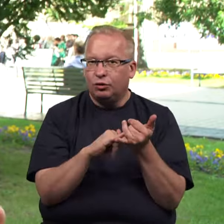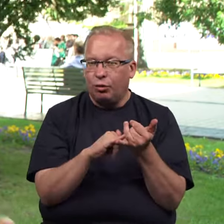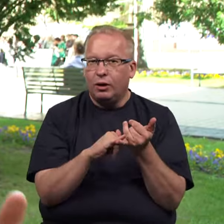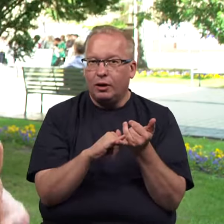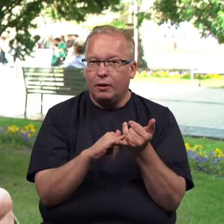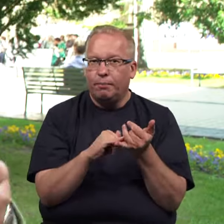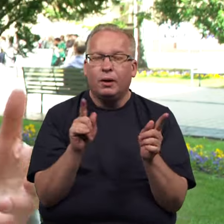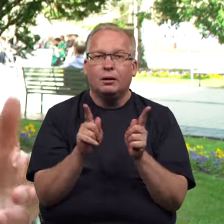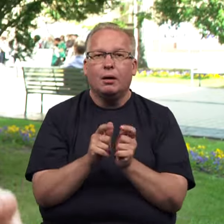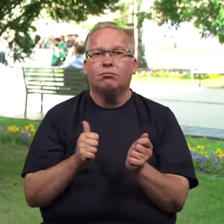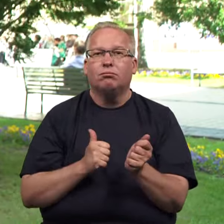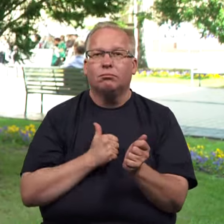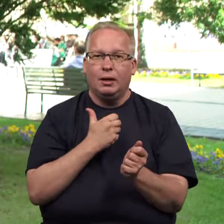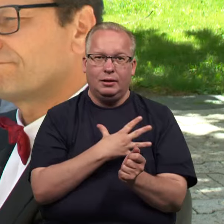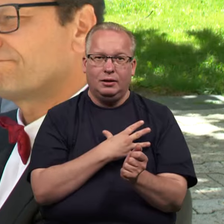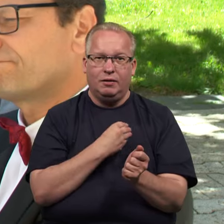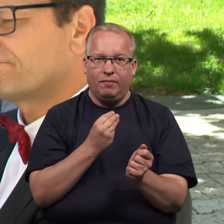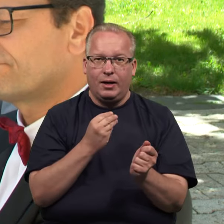kelt patriotizmo dvasę.